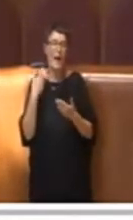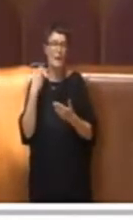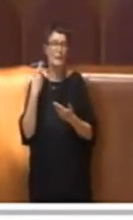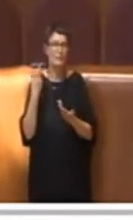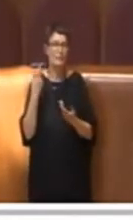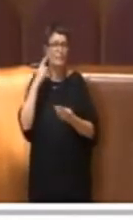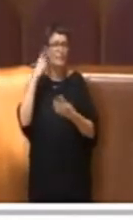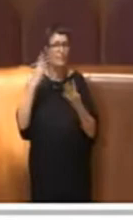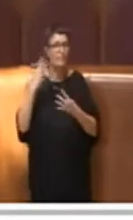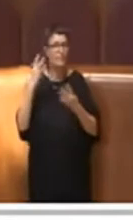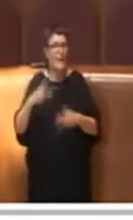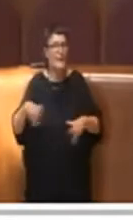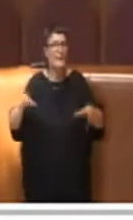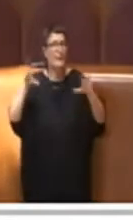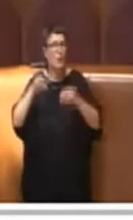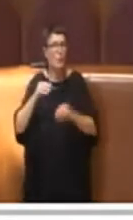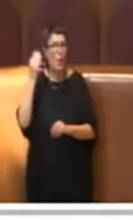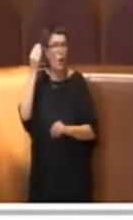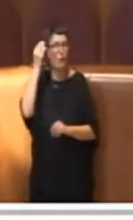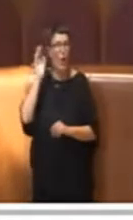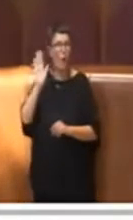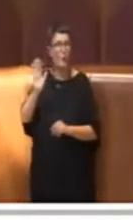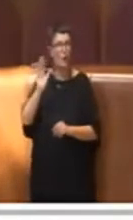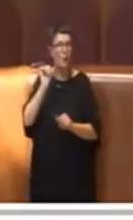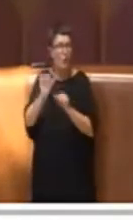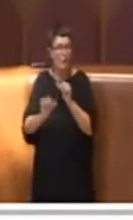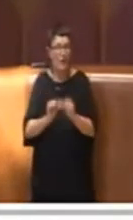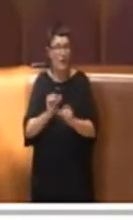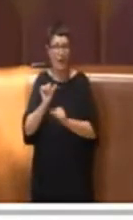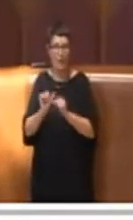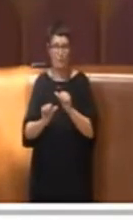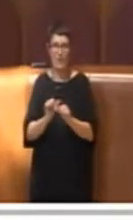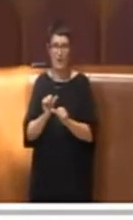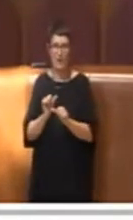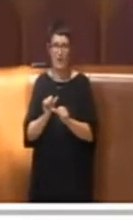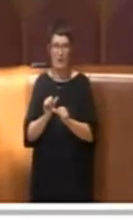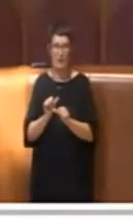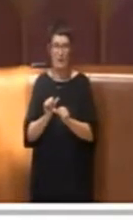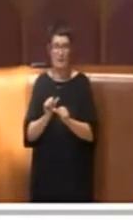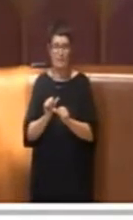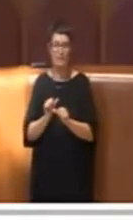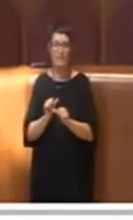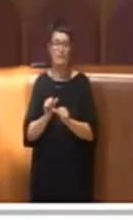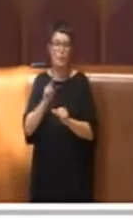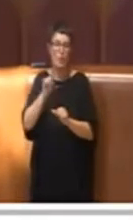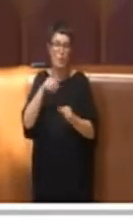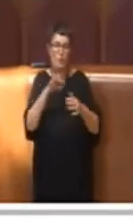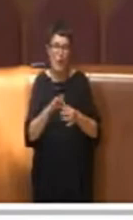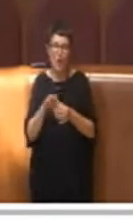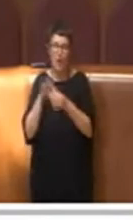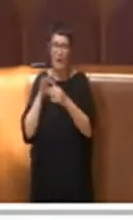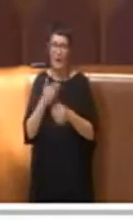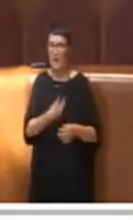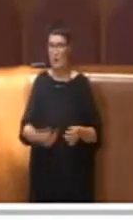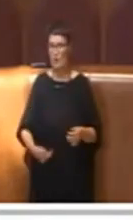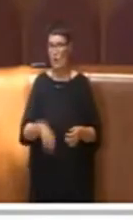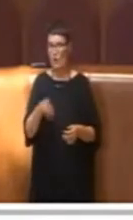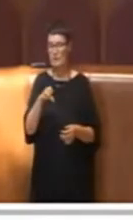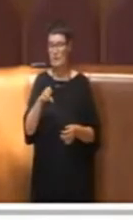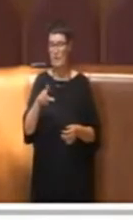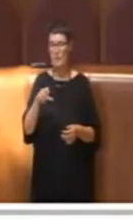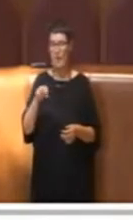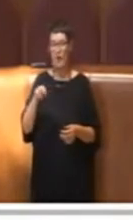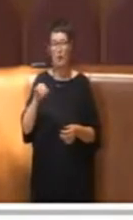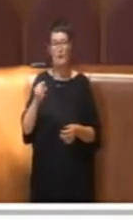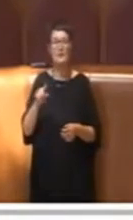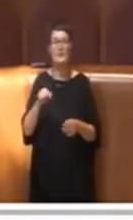la sua posizione in merito anche alla luce di quello che diceva il consigliere Pelonzi dell'impegno del ministro